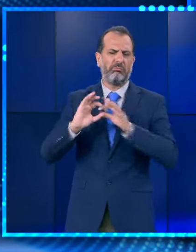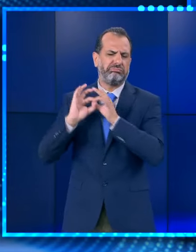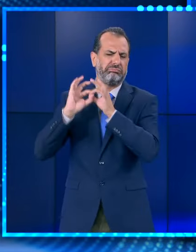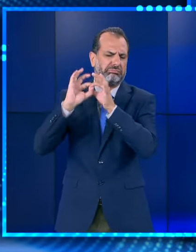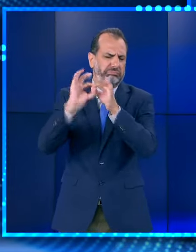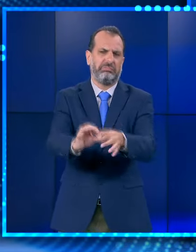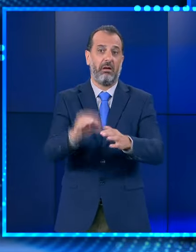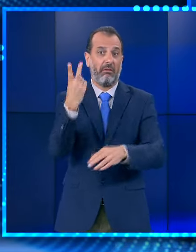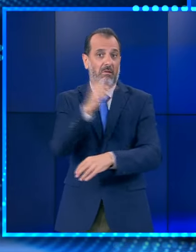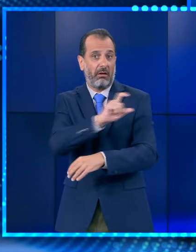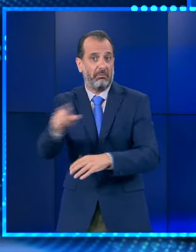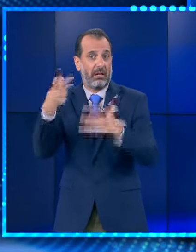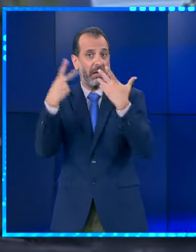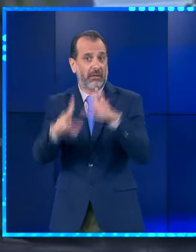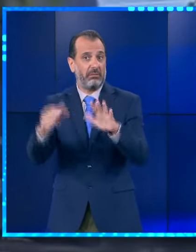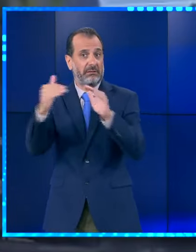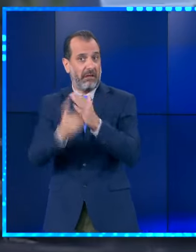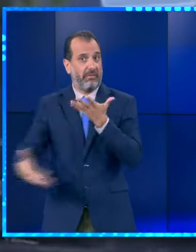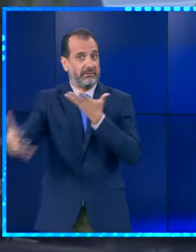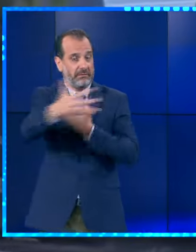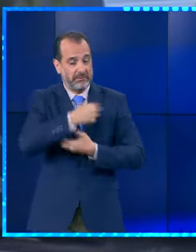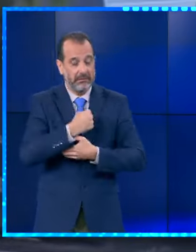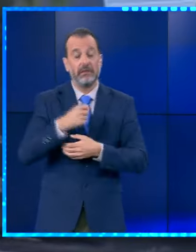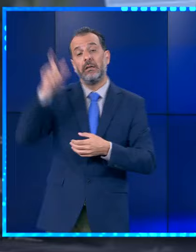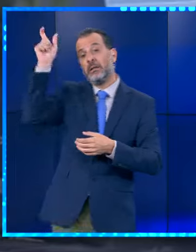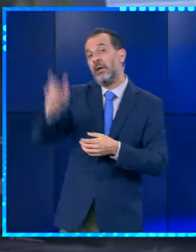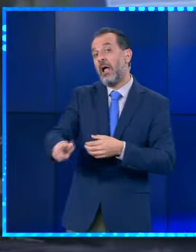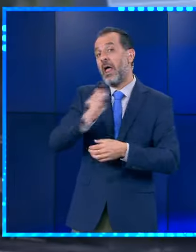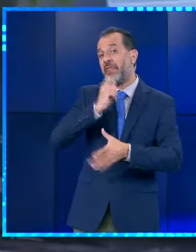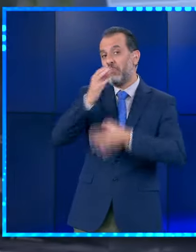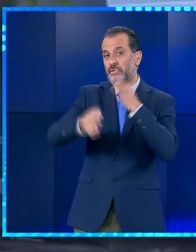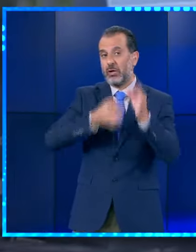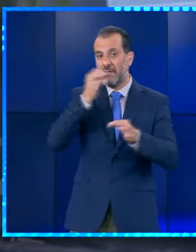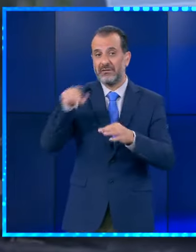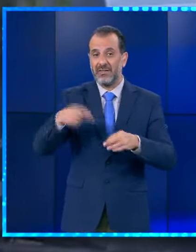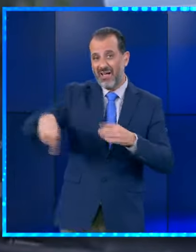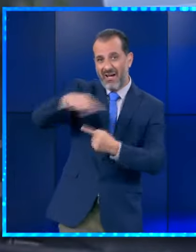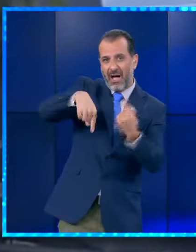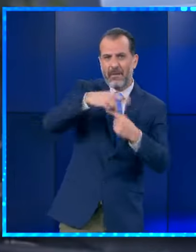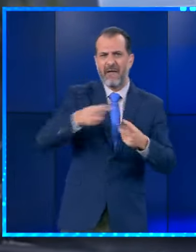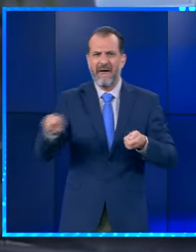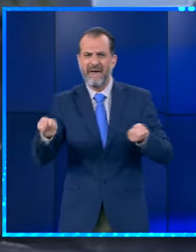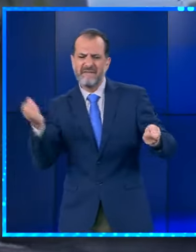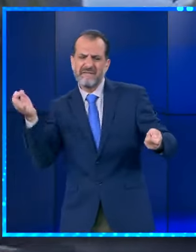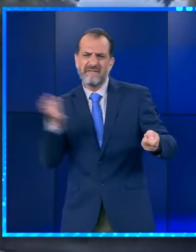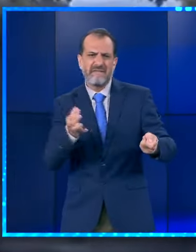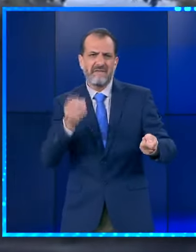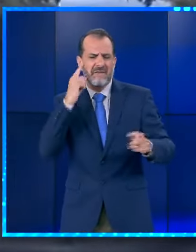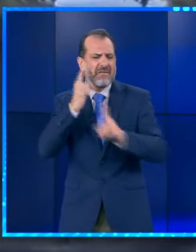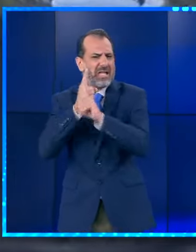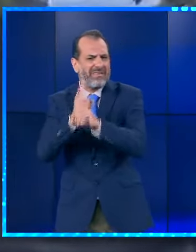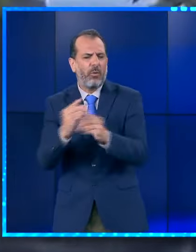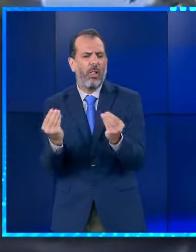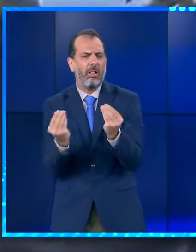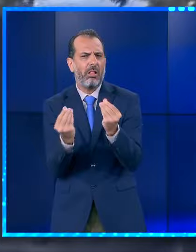Γεωργάκη. Λευκή. Κατερίνα, η δράση των μελών ήταν τόσο συντονισμένη και ήταν τόσο εξειδικευμένα τα μέλη που